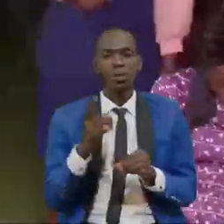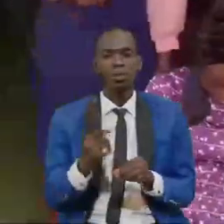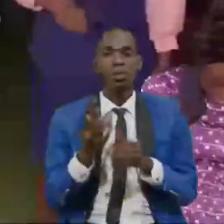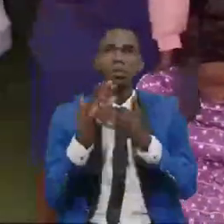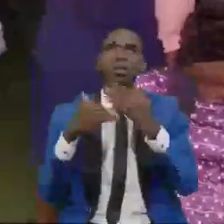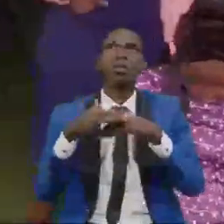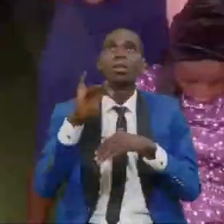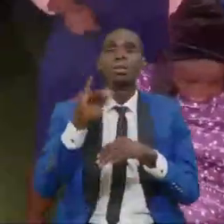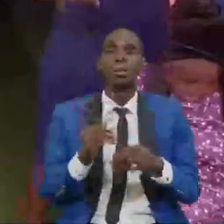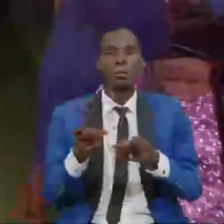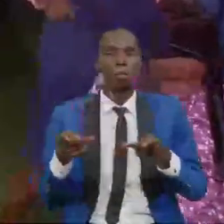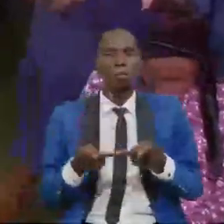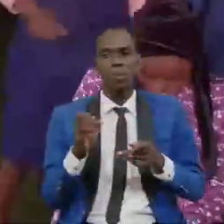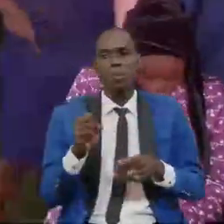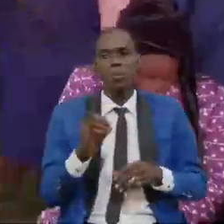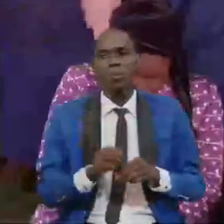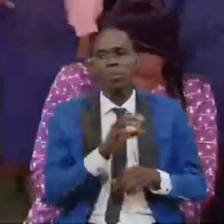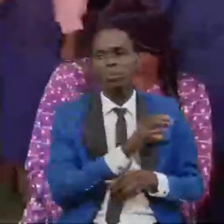dans les lieux célestes en Christ.